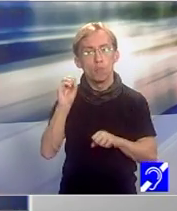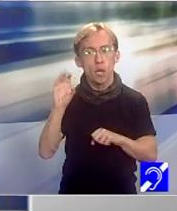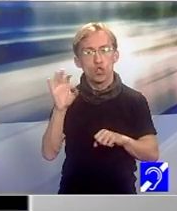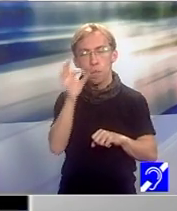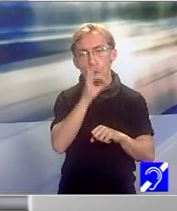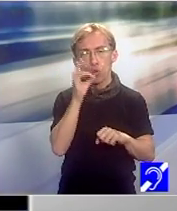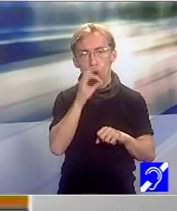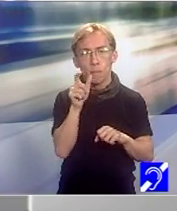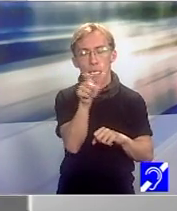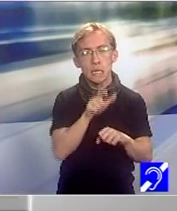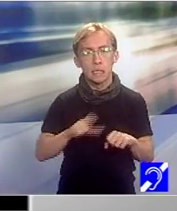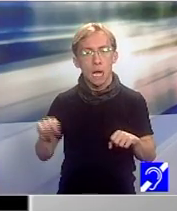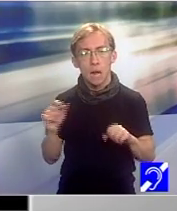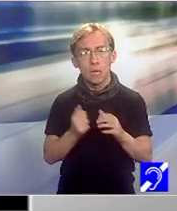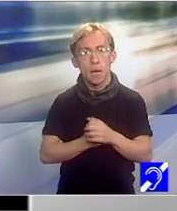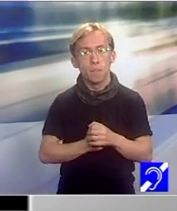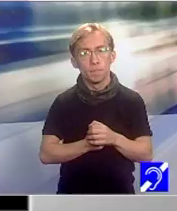Italia.